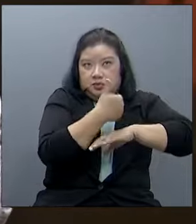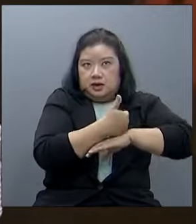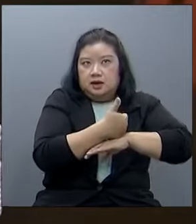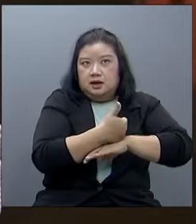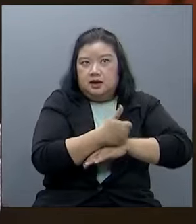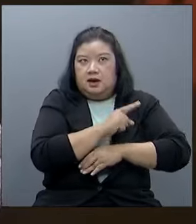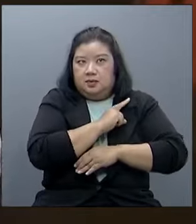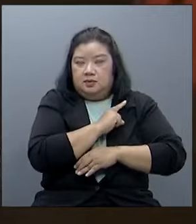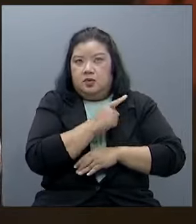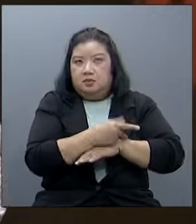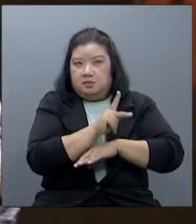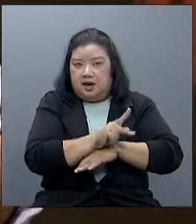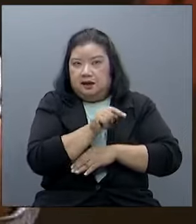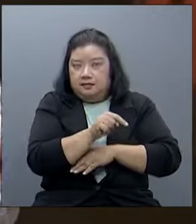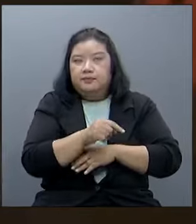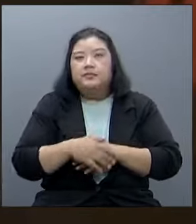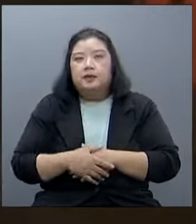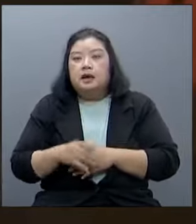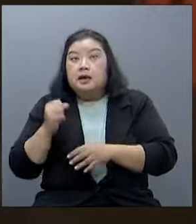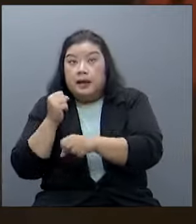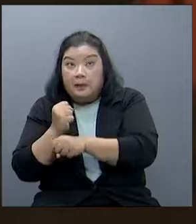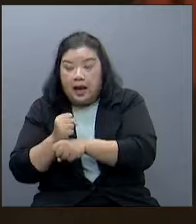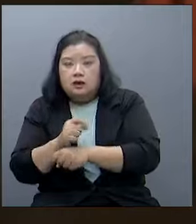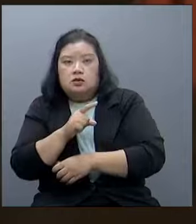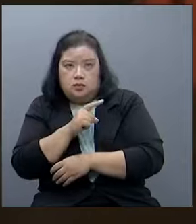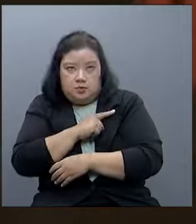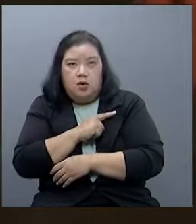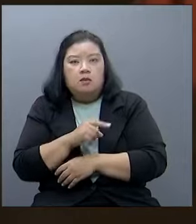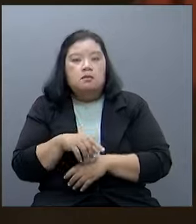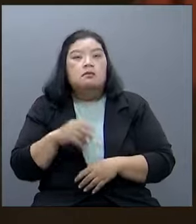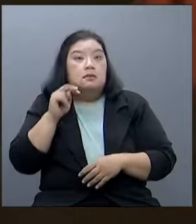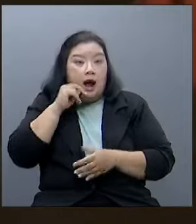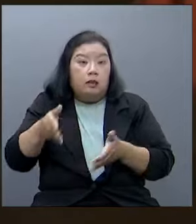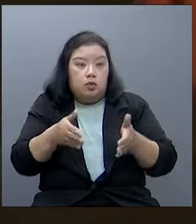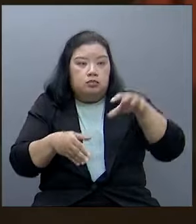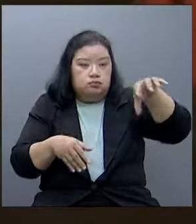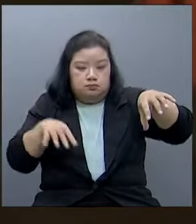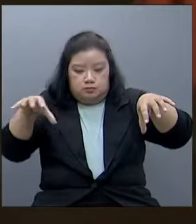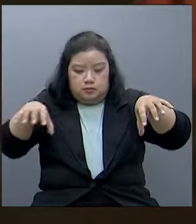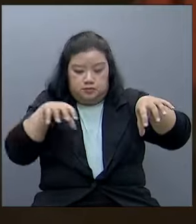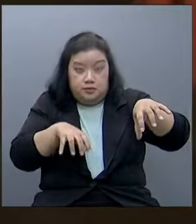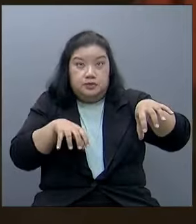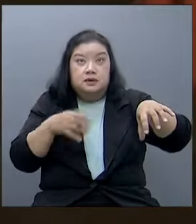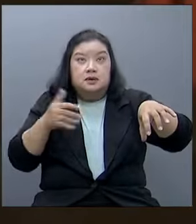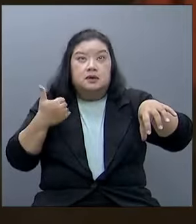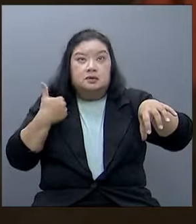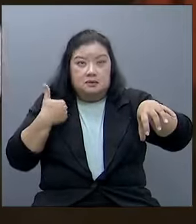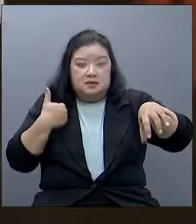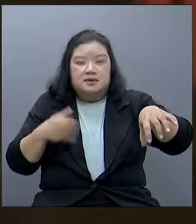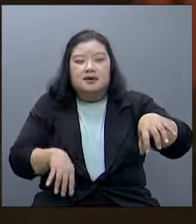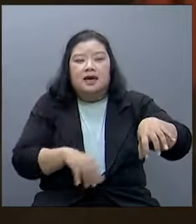มัช่ว loyaltyความรจมม่ำขงมนจึงภูงั้ยมีความสำคัญในเชิงijoผลประย 12